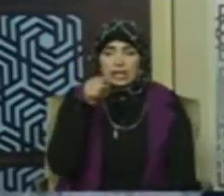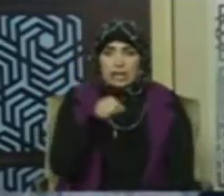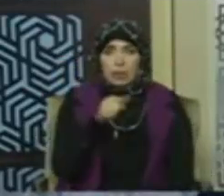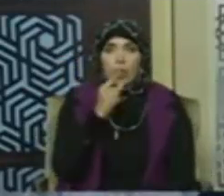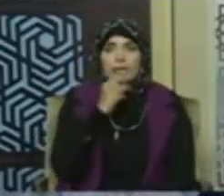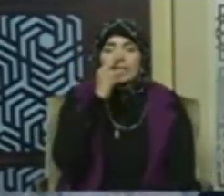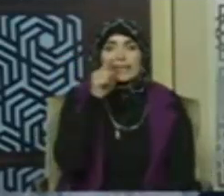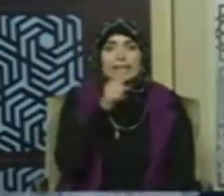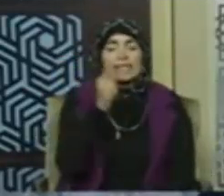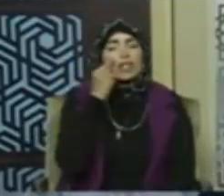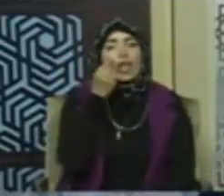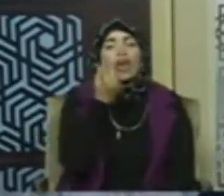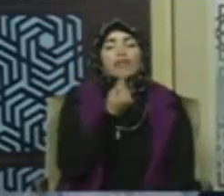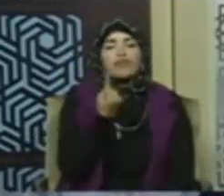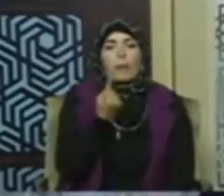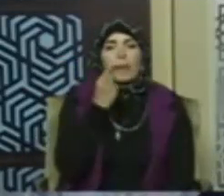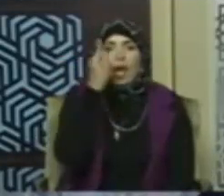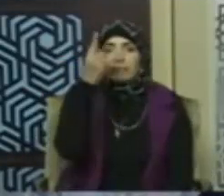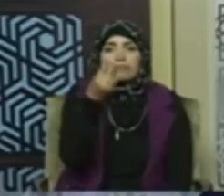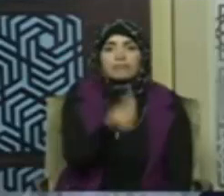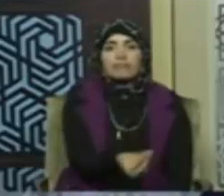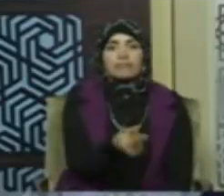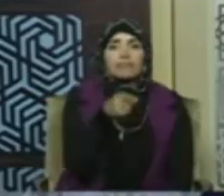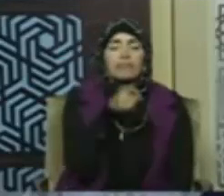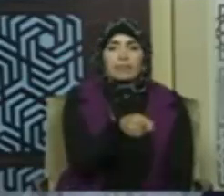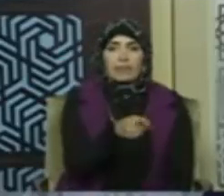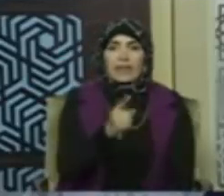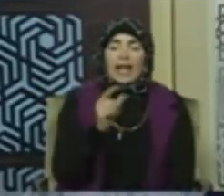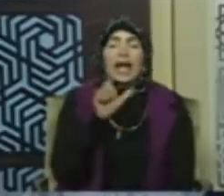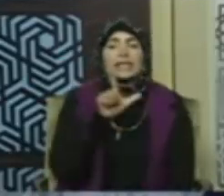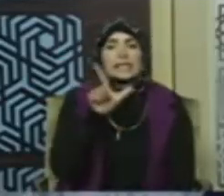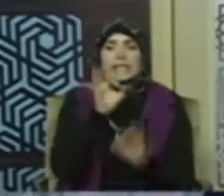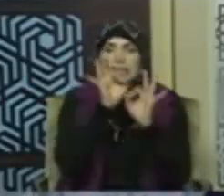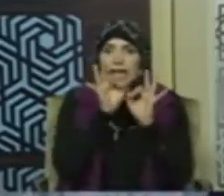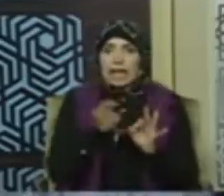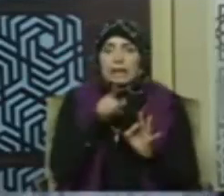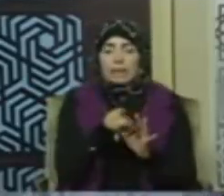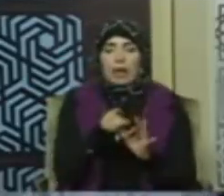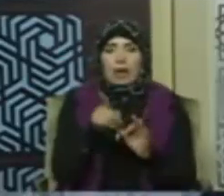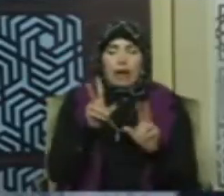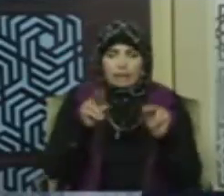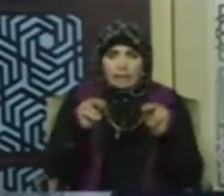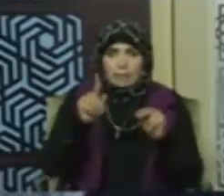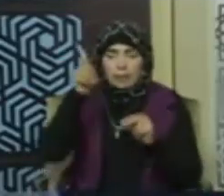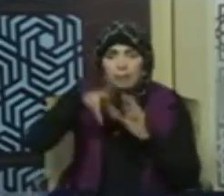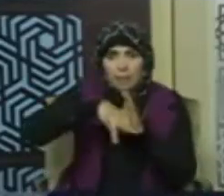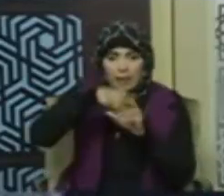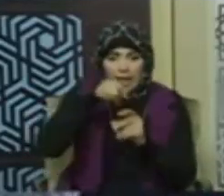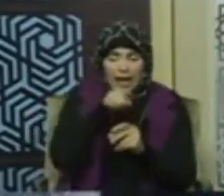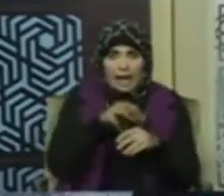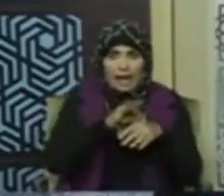السليمة، فطرة الله التي فطر الناس عليها.